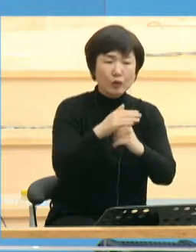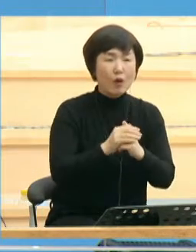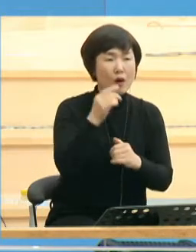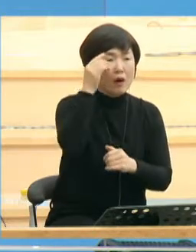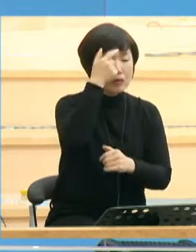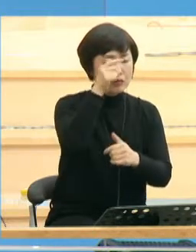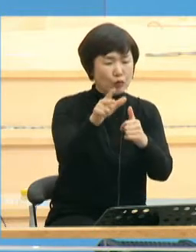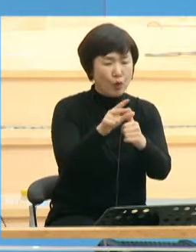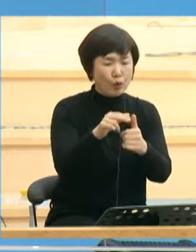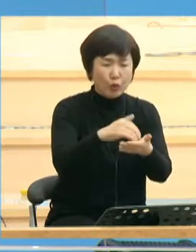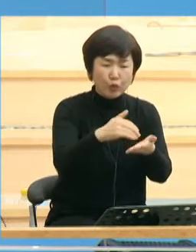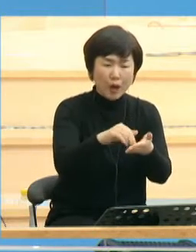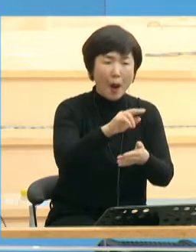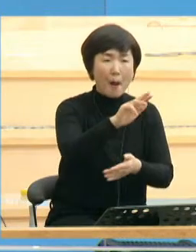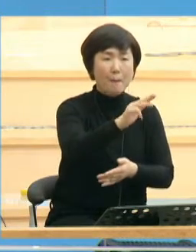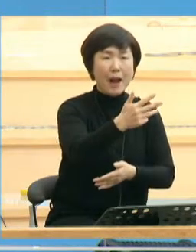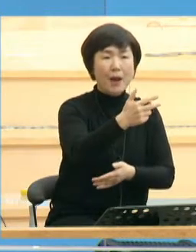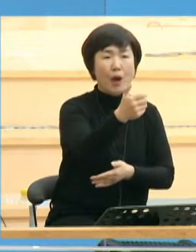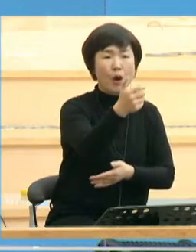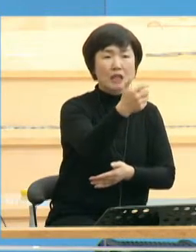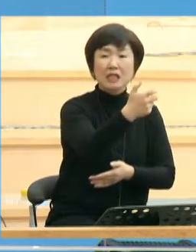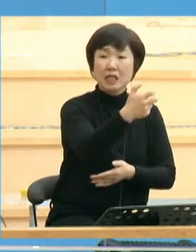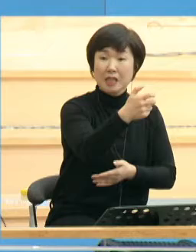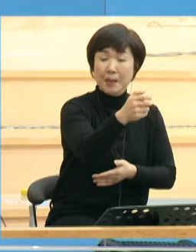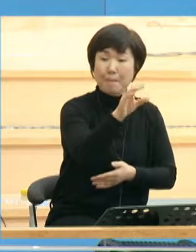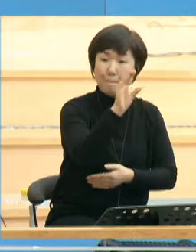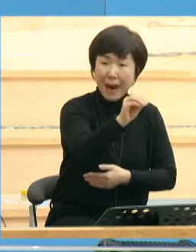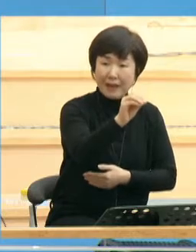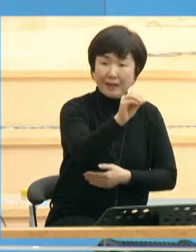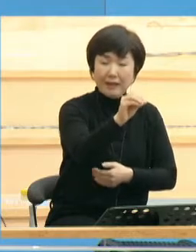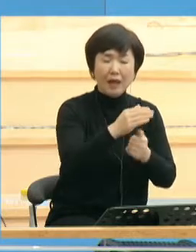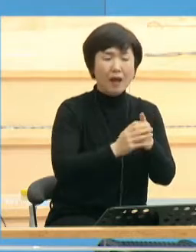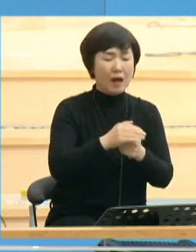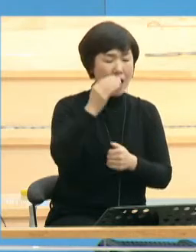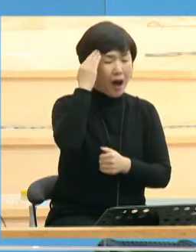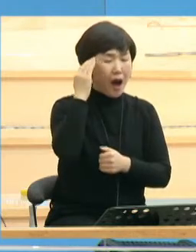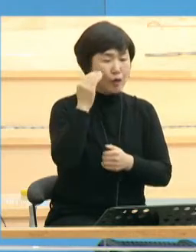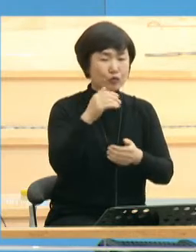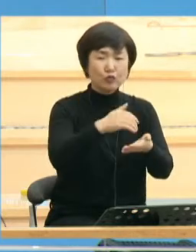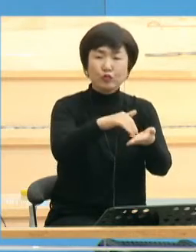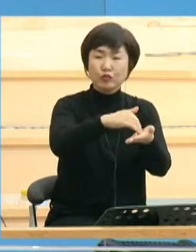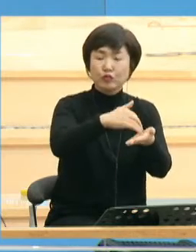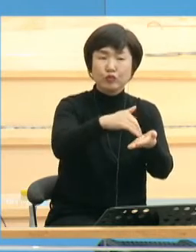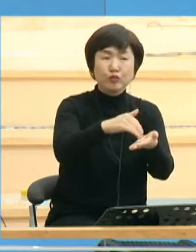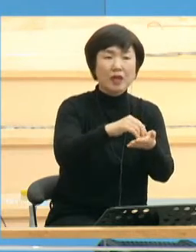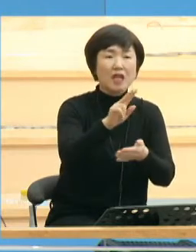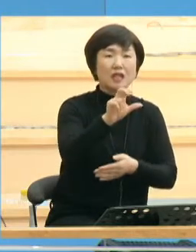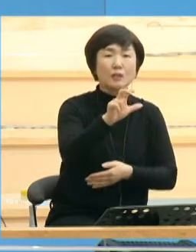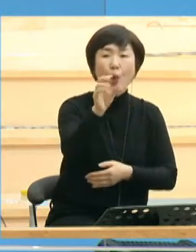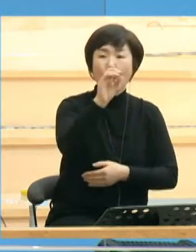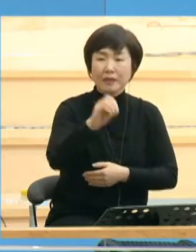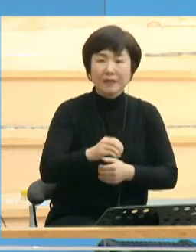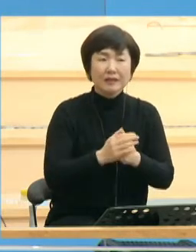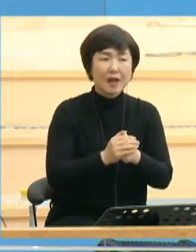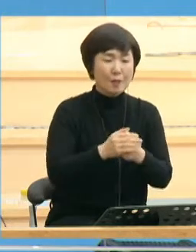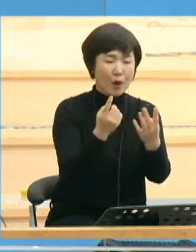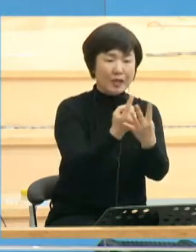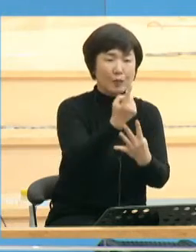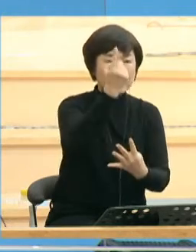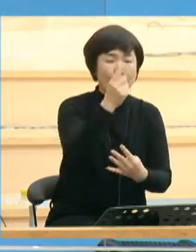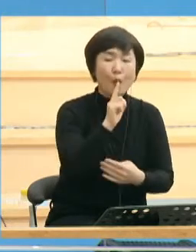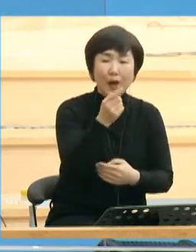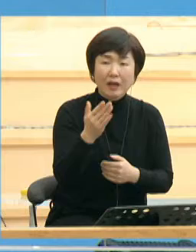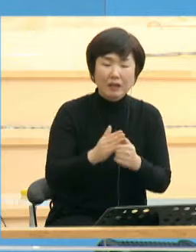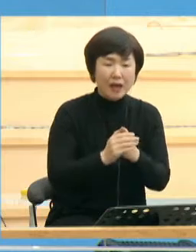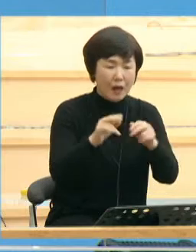명이었는데 전체 인구의 그러니까 18.7% 우리가 뭐 많이 자부터 25% 다 4분의 1이다 그렇게 말해 내